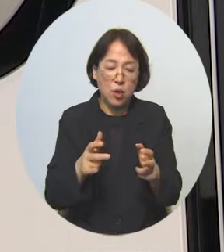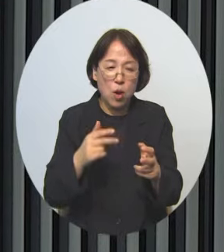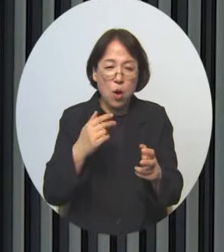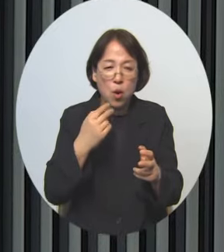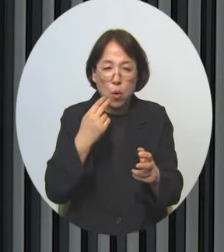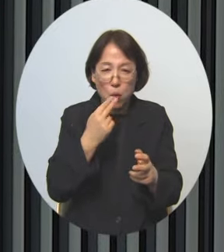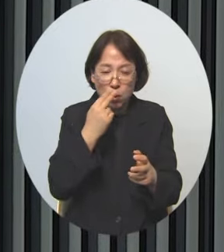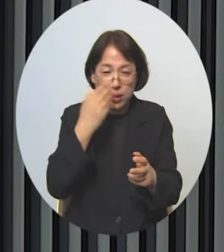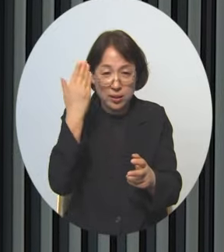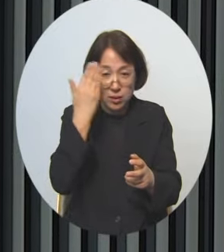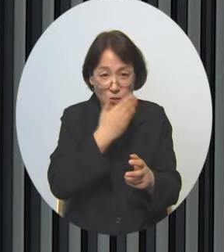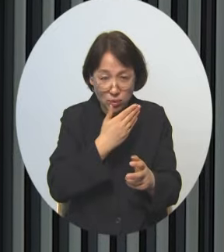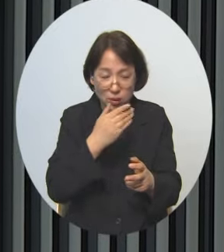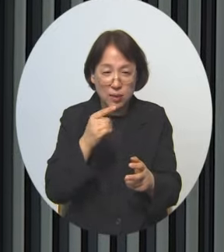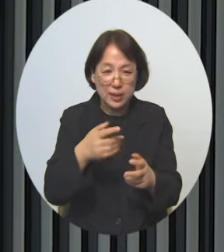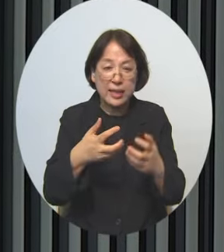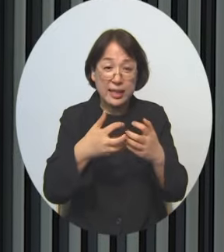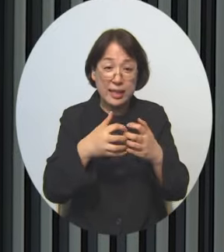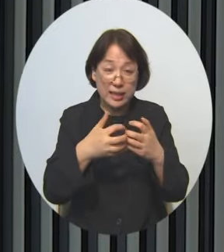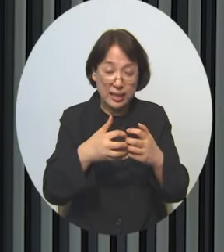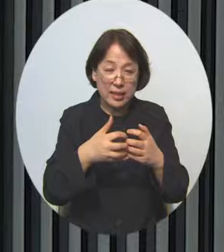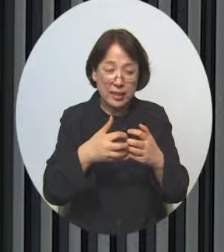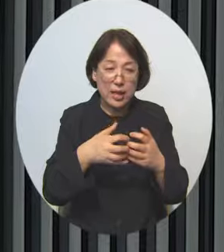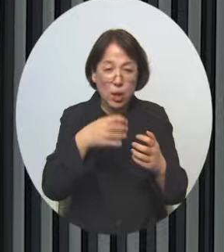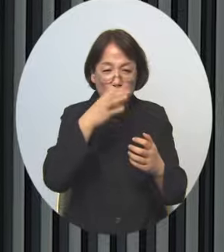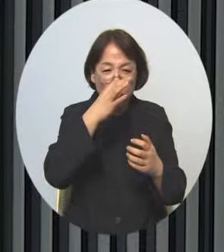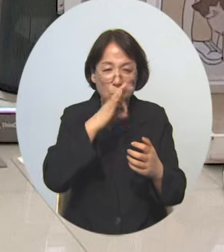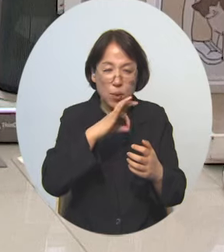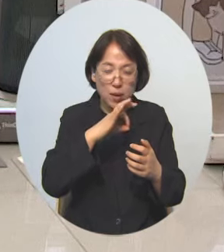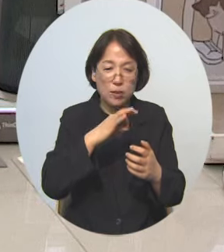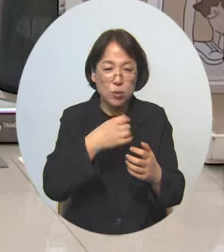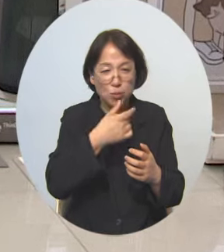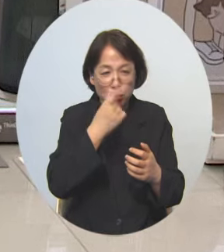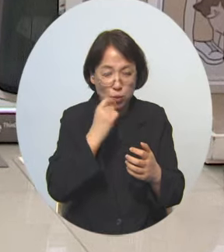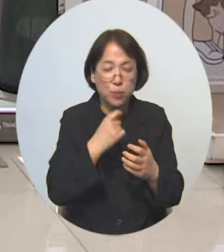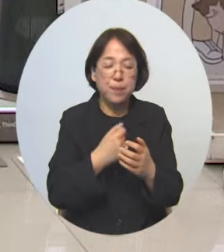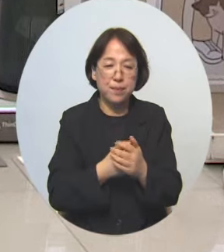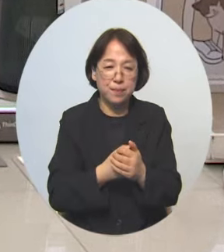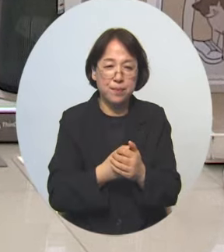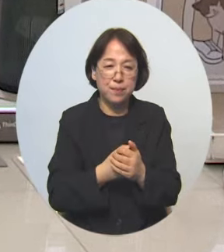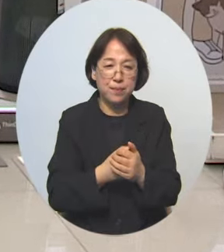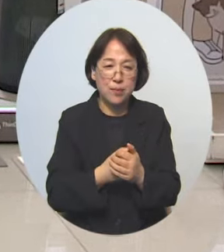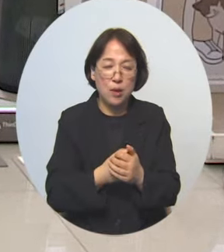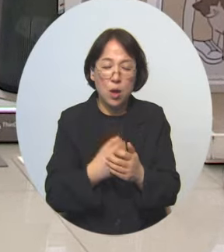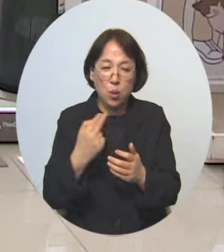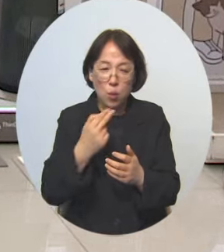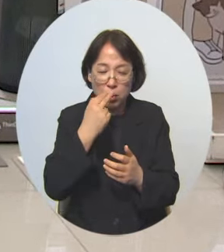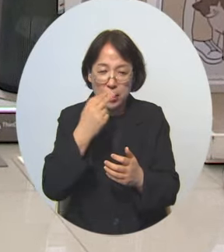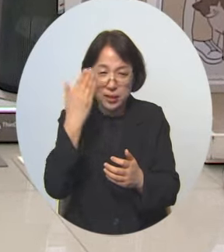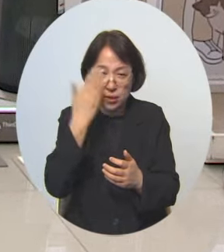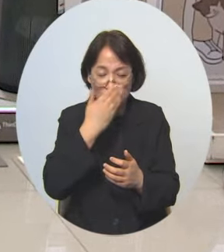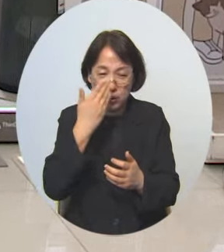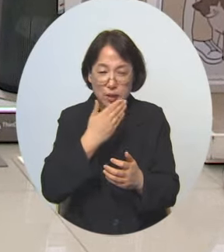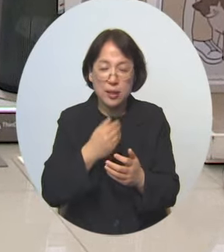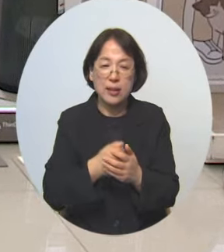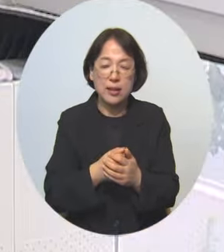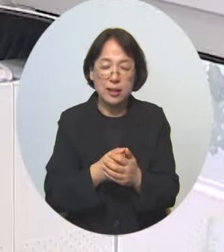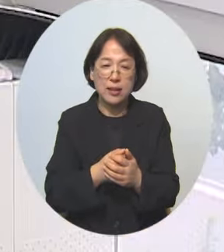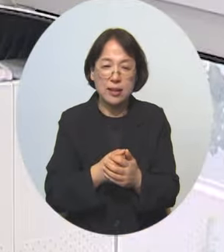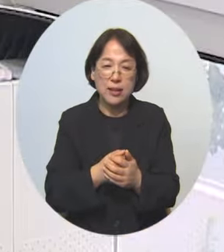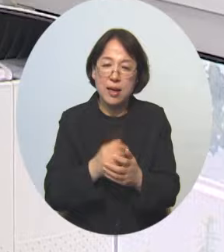29평 공기청정기 수준의 미세먼지 제거 성능을 나타냈지만 공기청정기에 장착되는 유해가스 제거 필터가